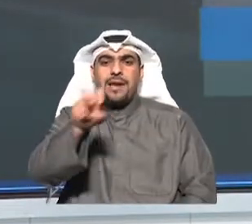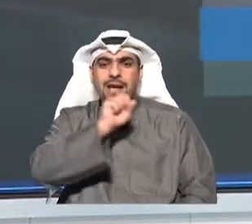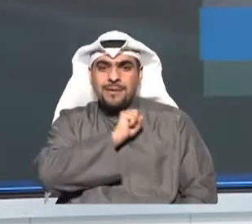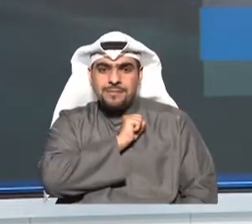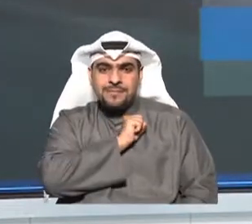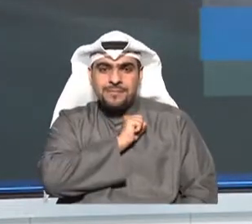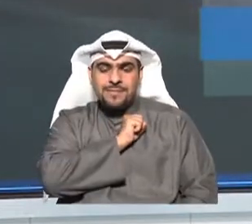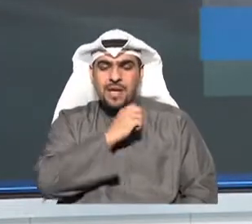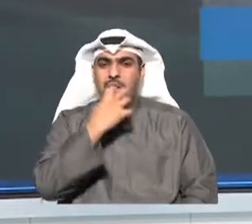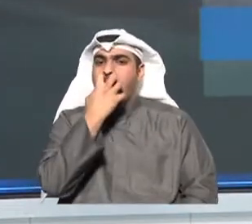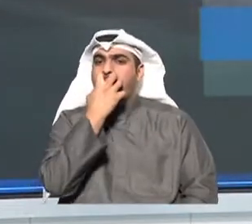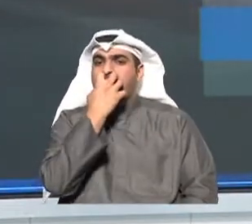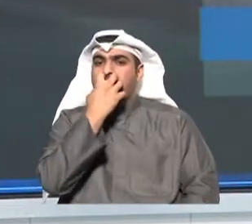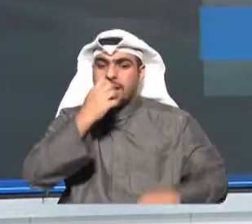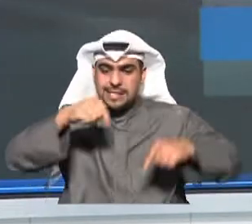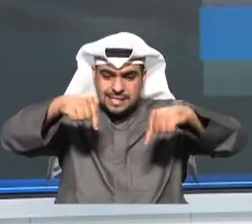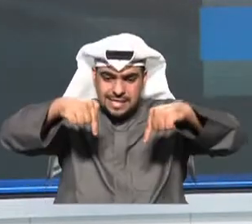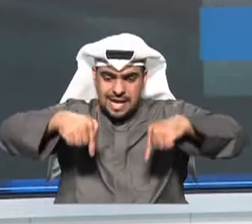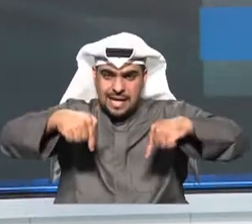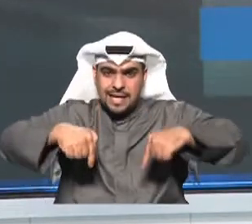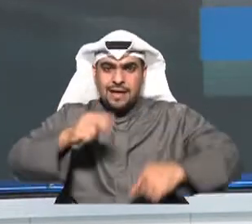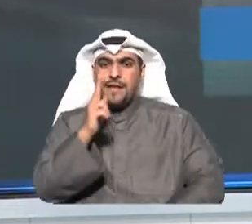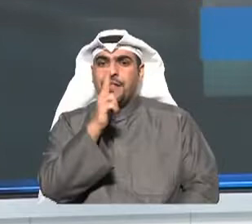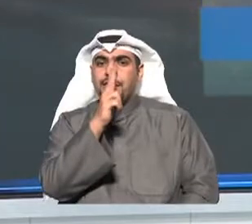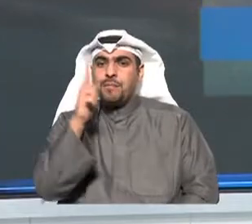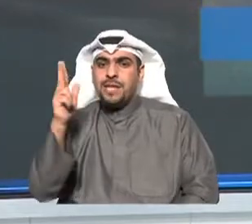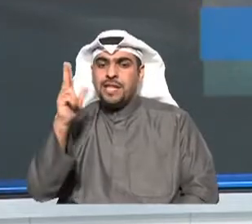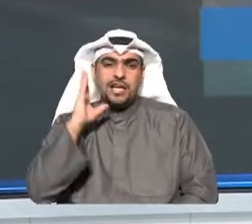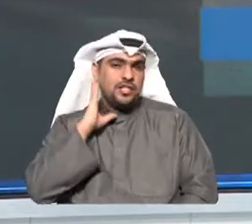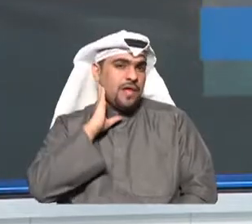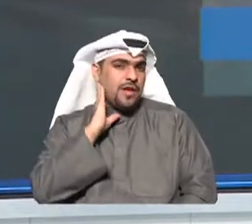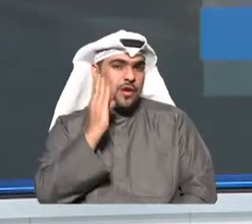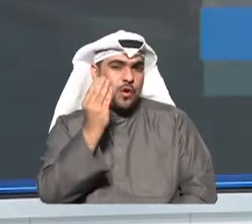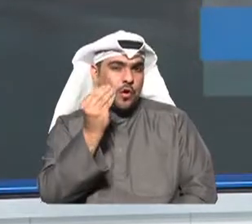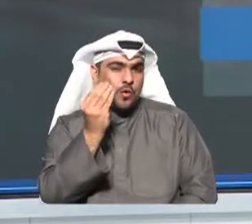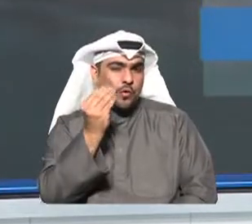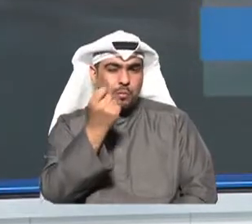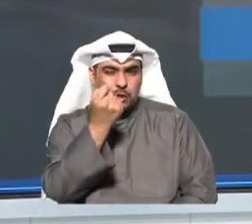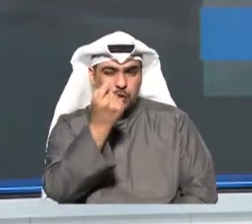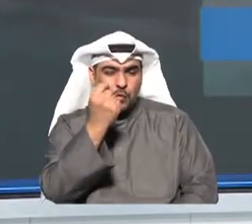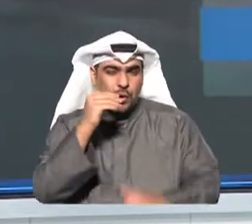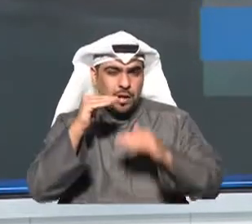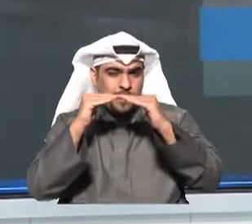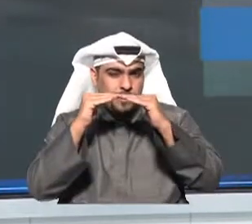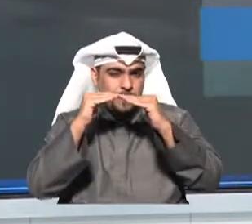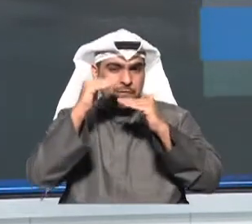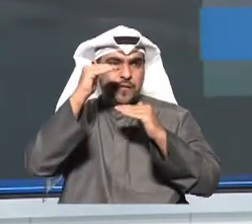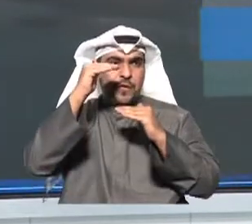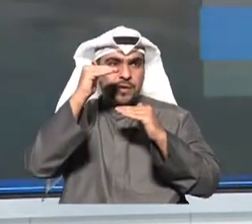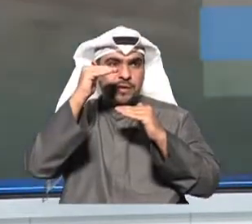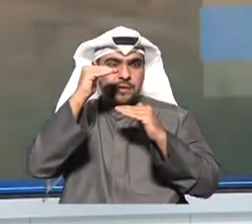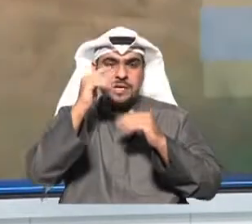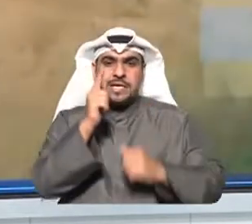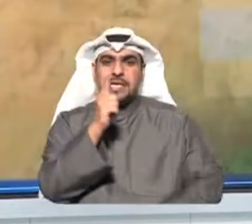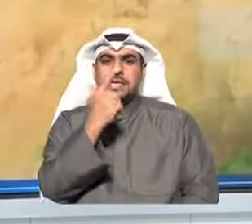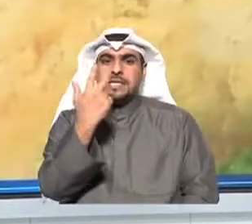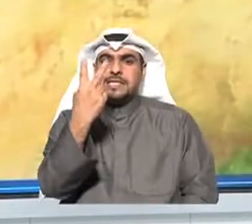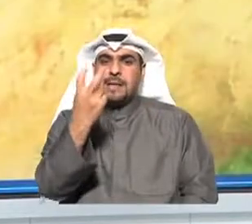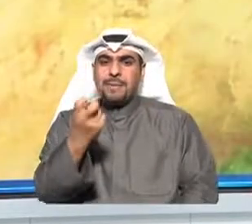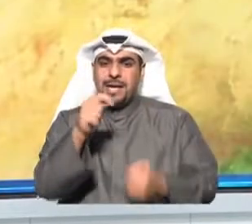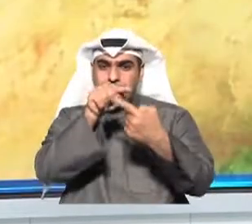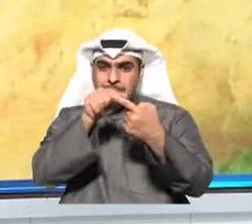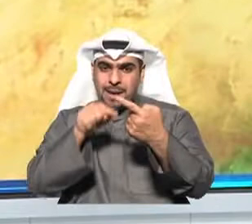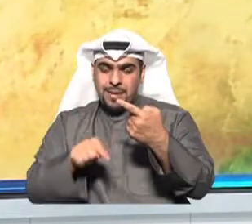الحالية 18 درجة مئوية. الرطوبة النسبية مرتفعة نوعا ما 70%. بالنسبة للرؤية الأفقية جيدة تزيد عن 10